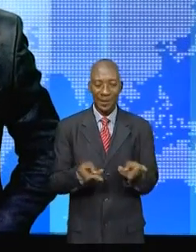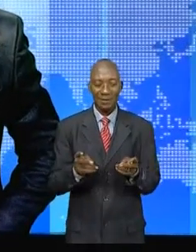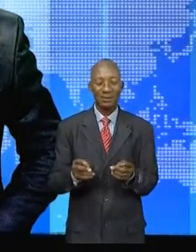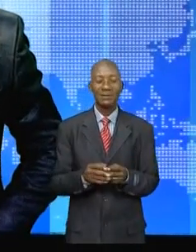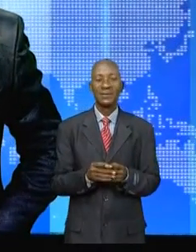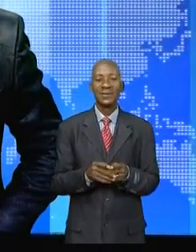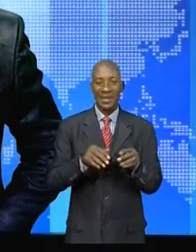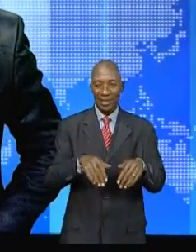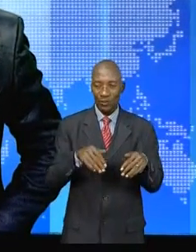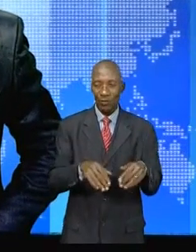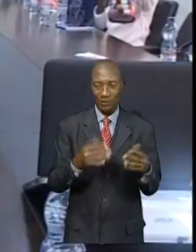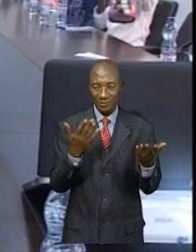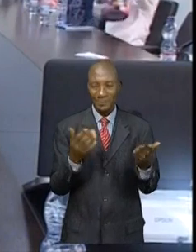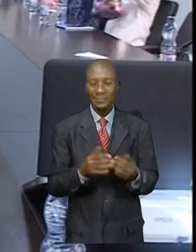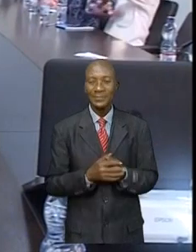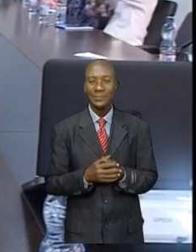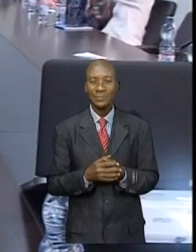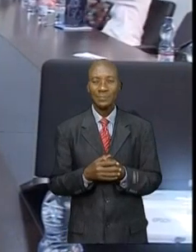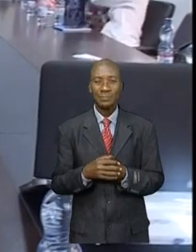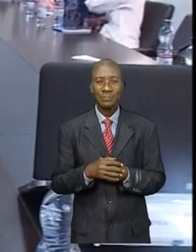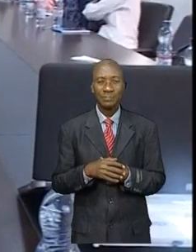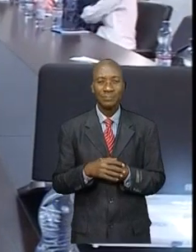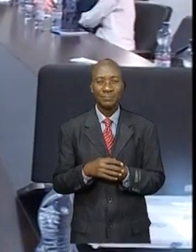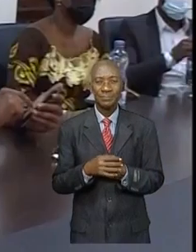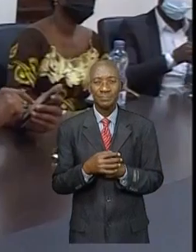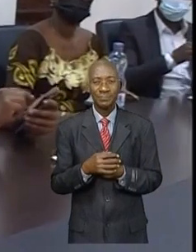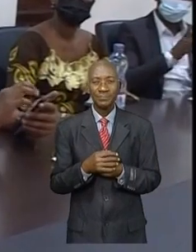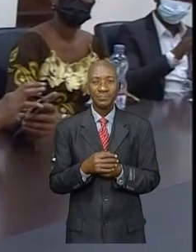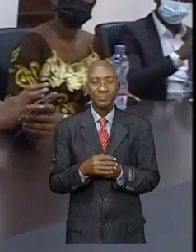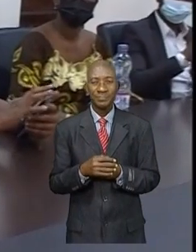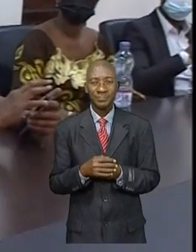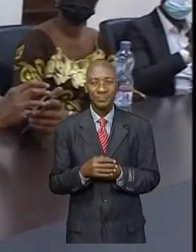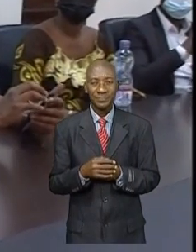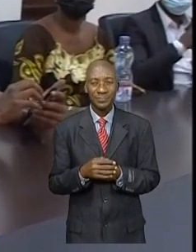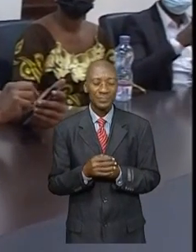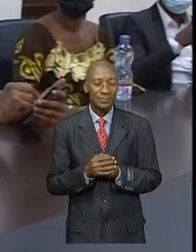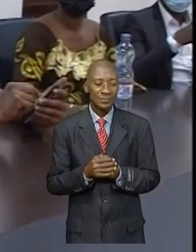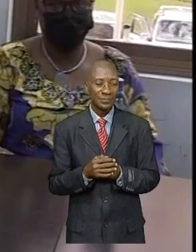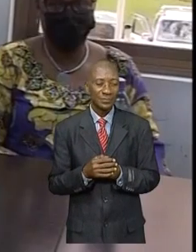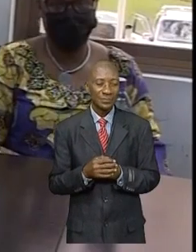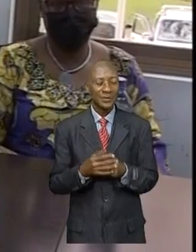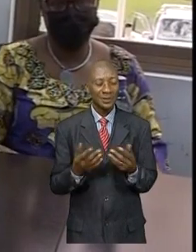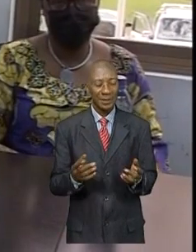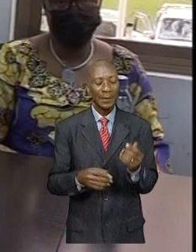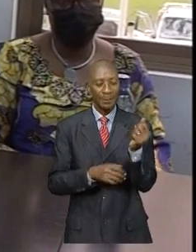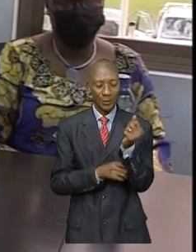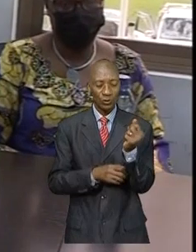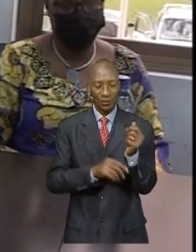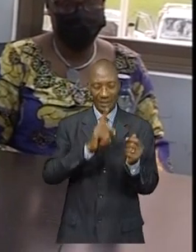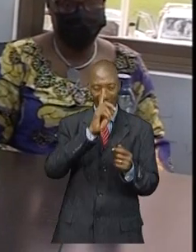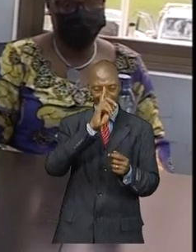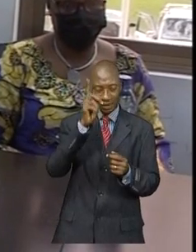Bachila dans ces reportages. Ce forum a pour but de regrouper les intellectuels congolais de l'étranger dans un cadre